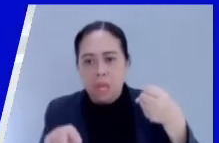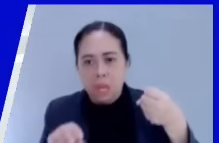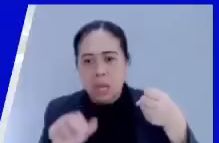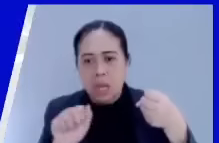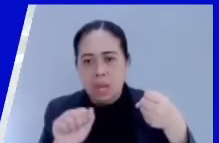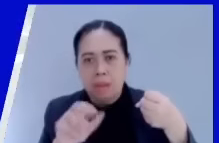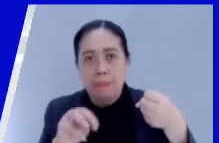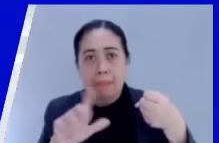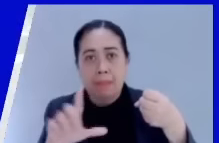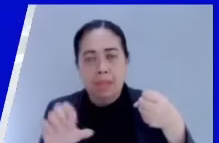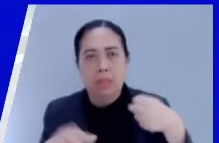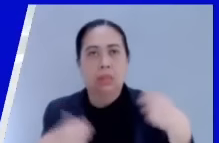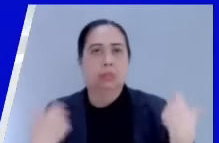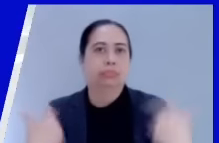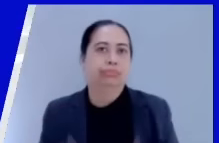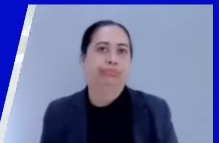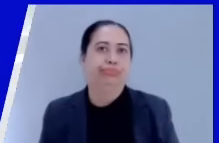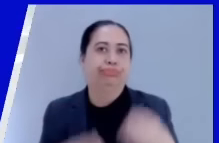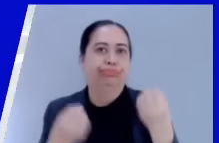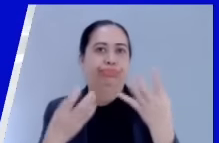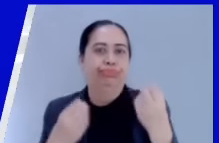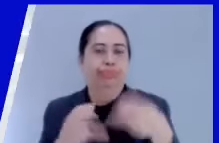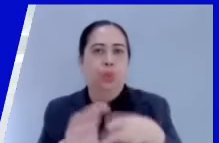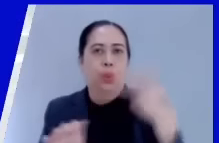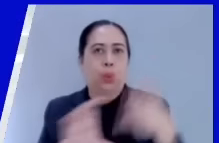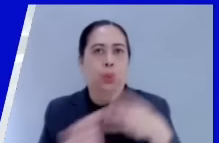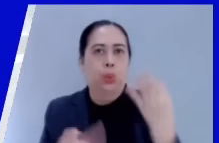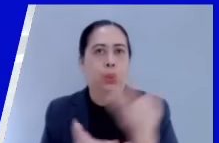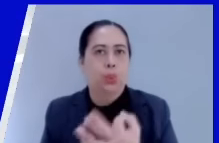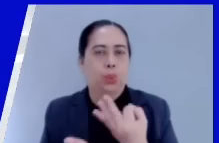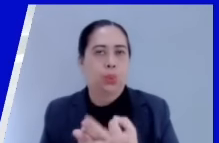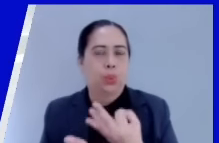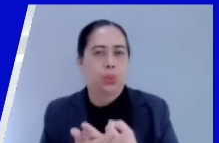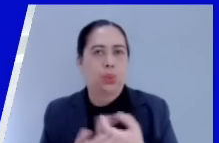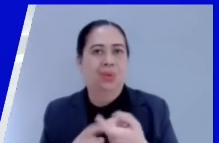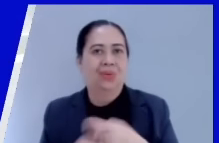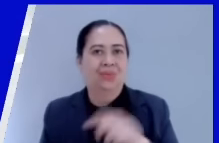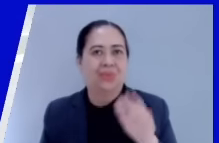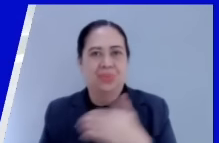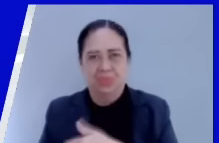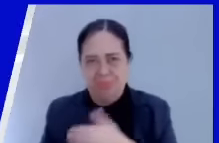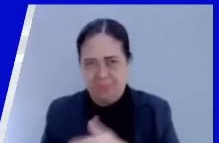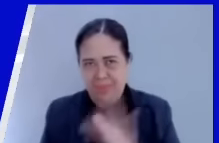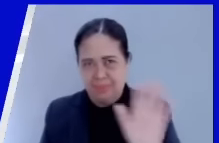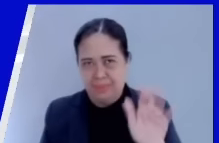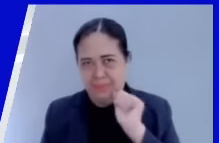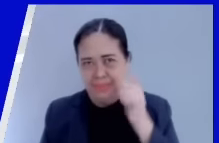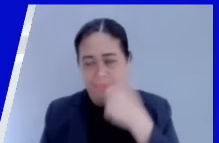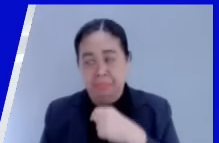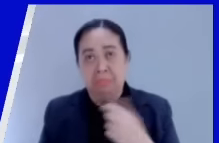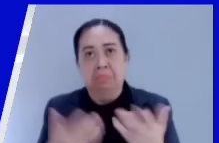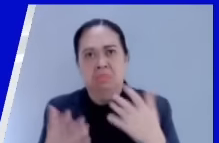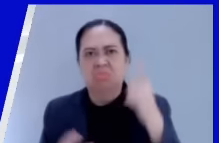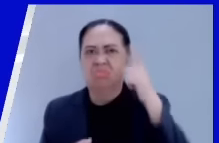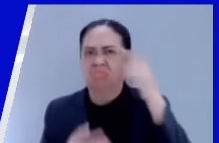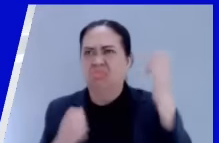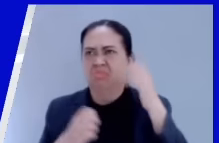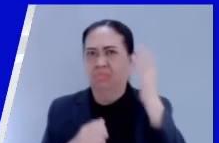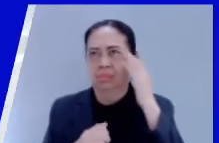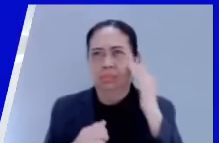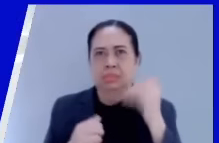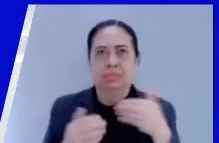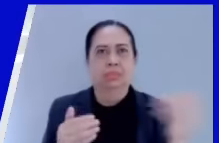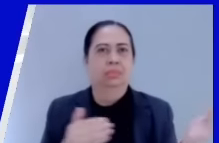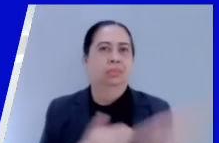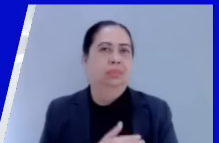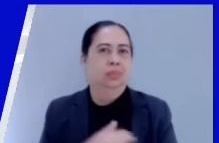naging series of withdrawals doon sa mga bank accounts. Siguro na-anticipate na nga nila, so inunahan